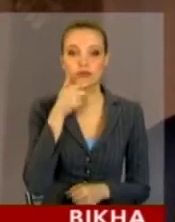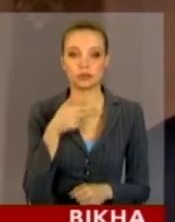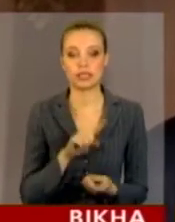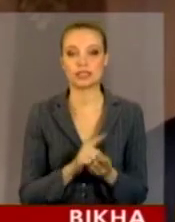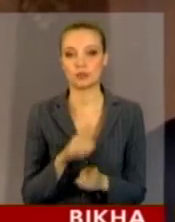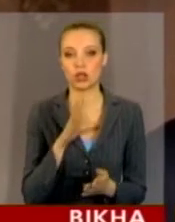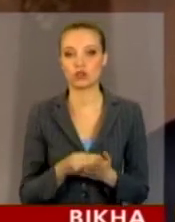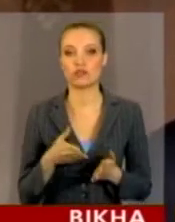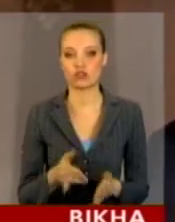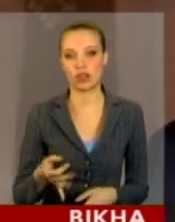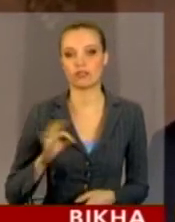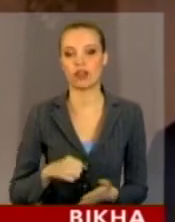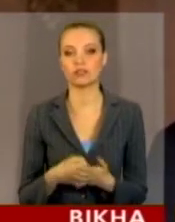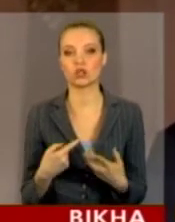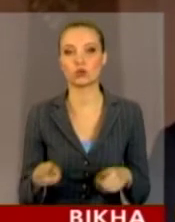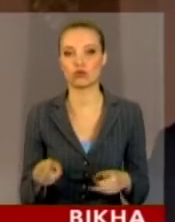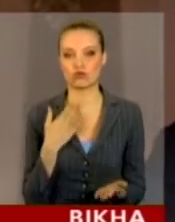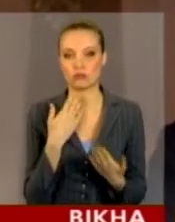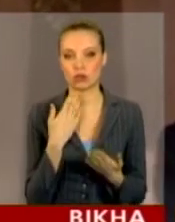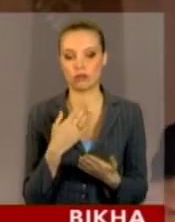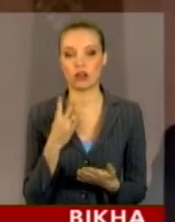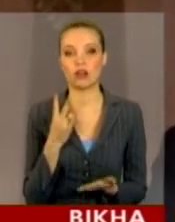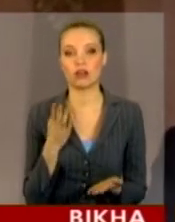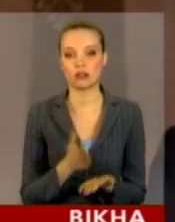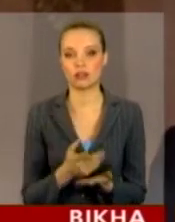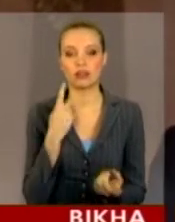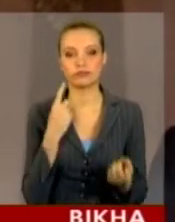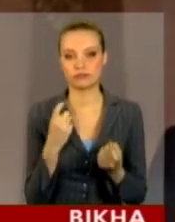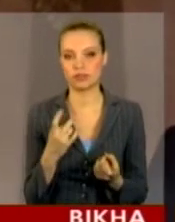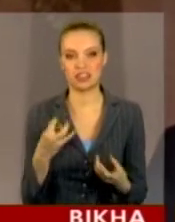змінить свій шлях і вдасться до інших підходів. Наявні дані не вселяють мені віри.